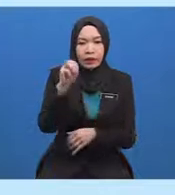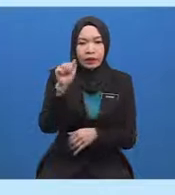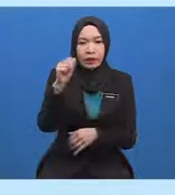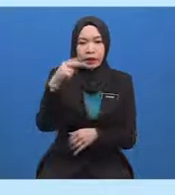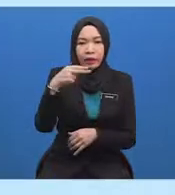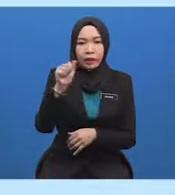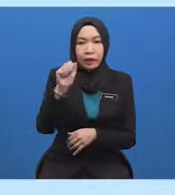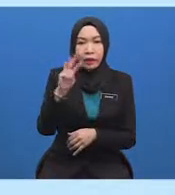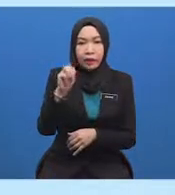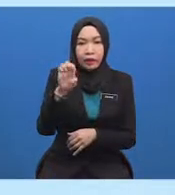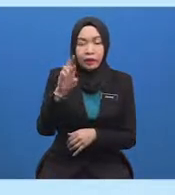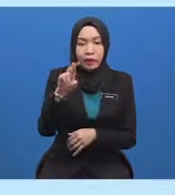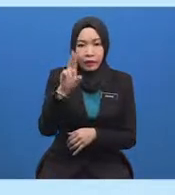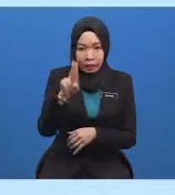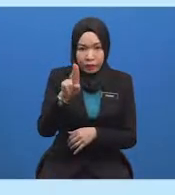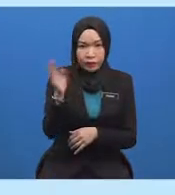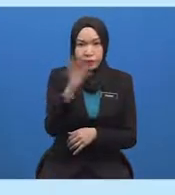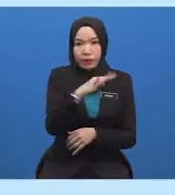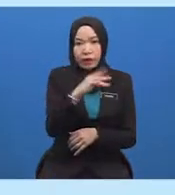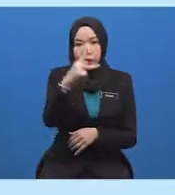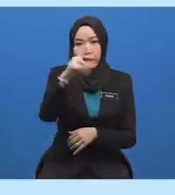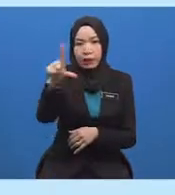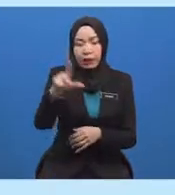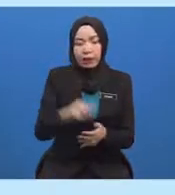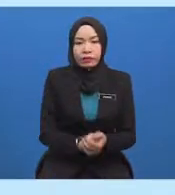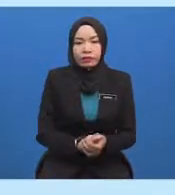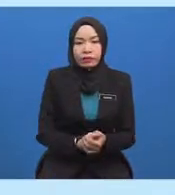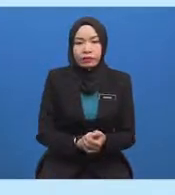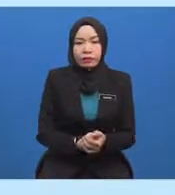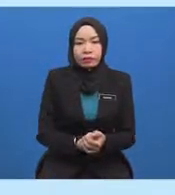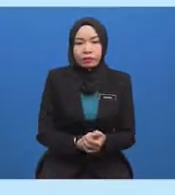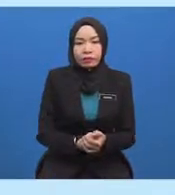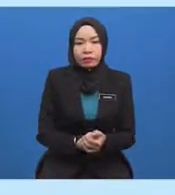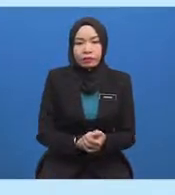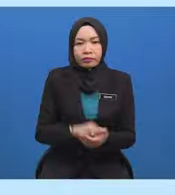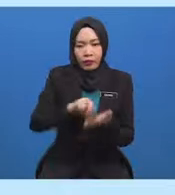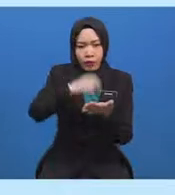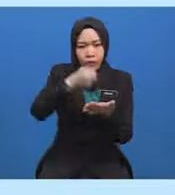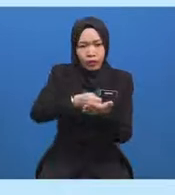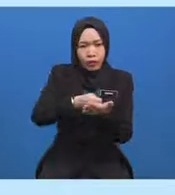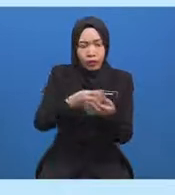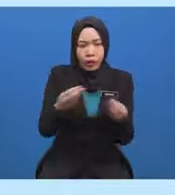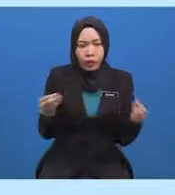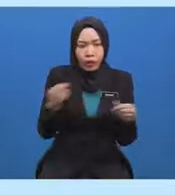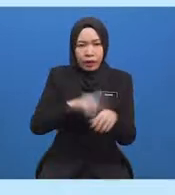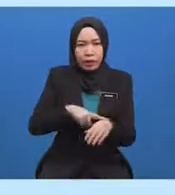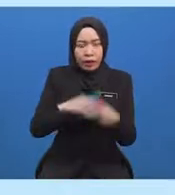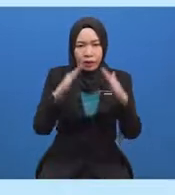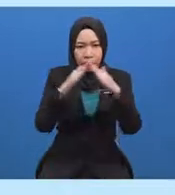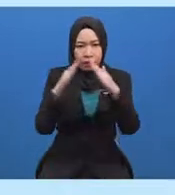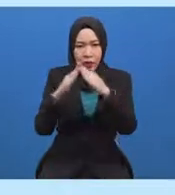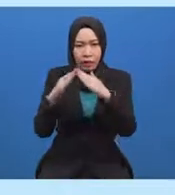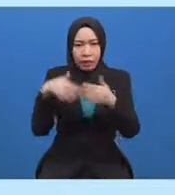2014 runtuhan tanah dikawasan Perumahan telah memusnahkan harta benda seperti